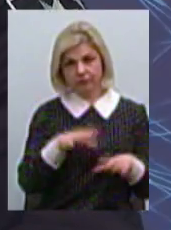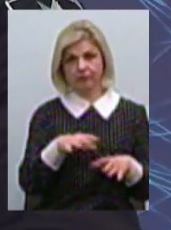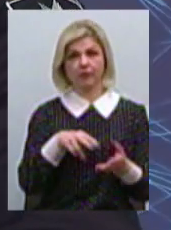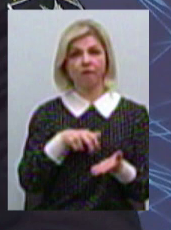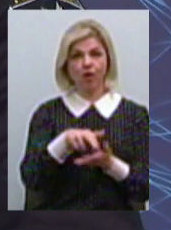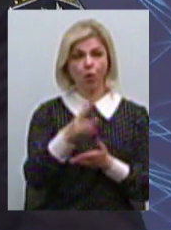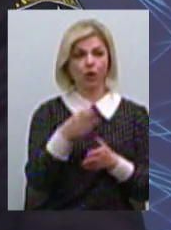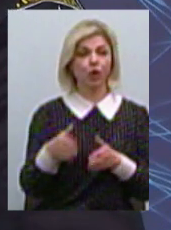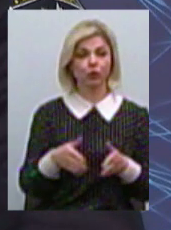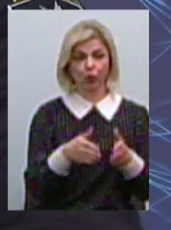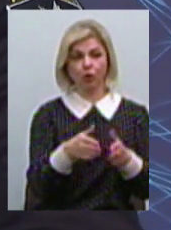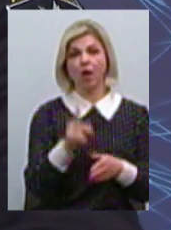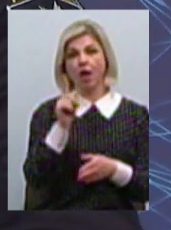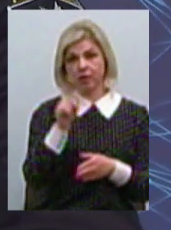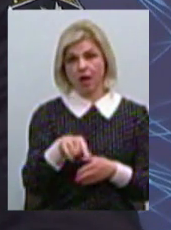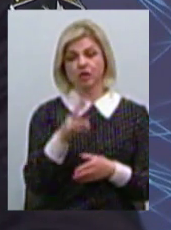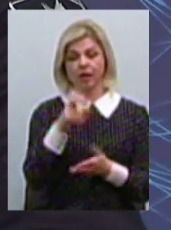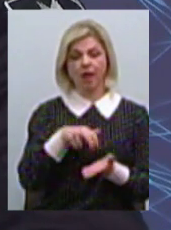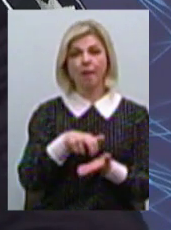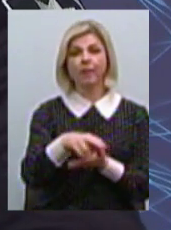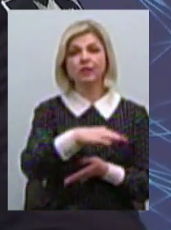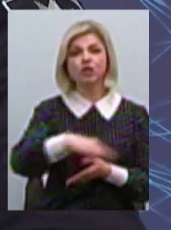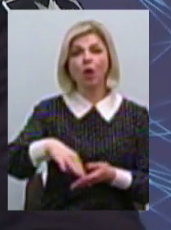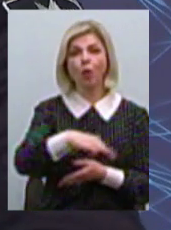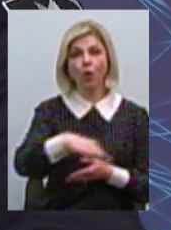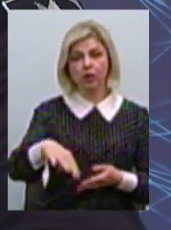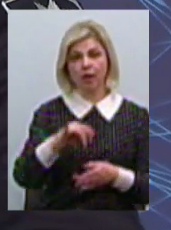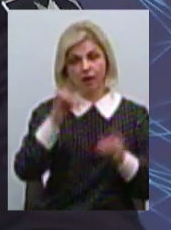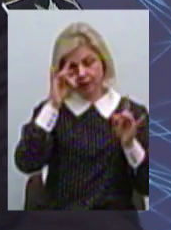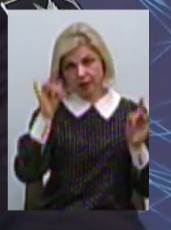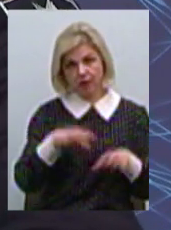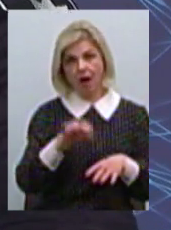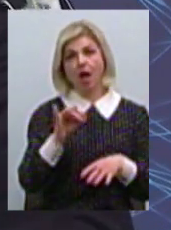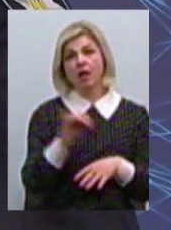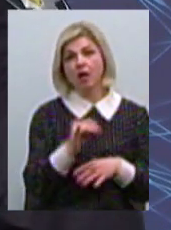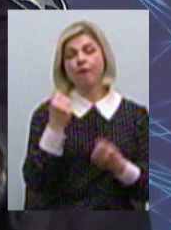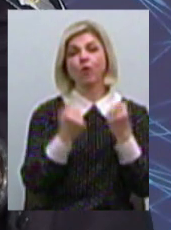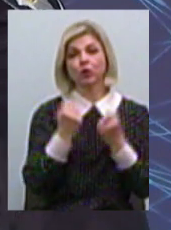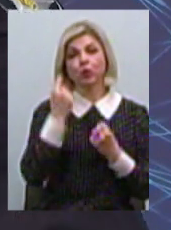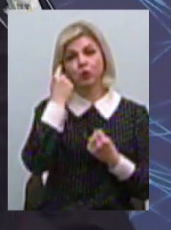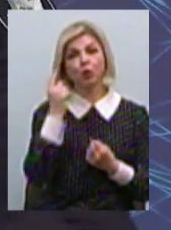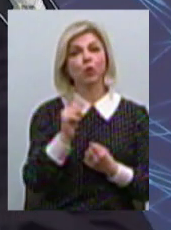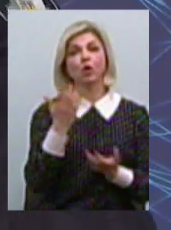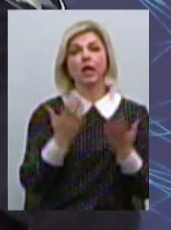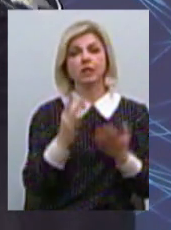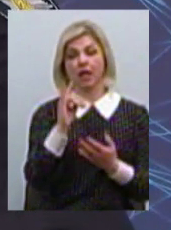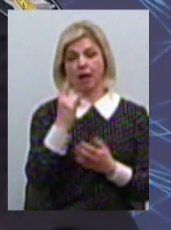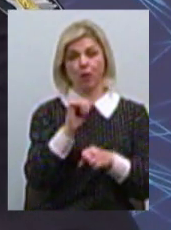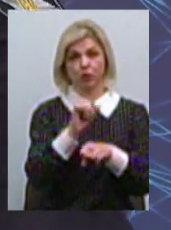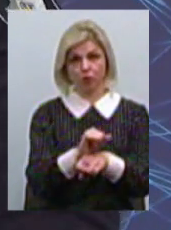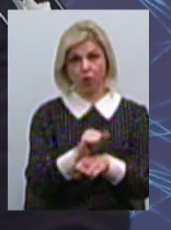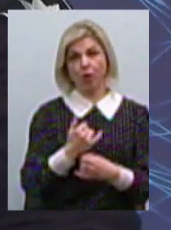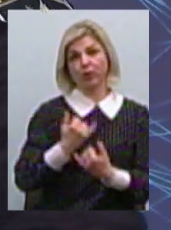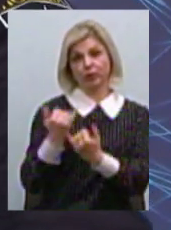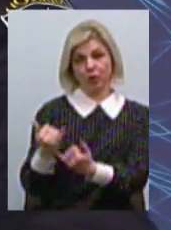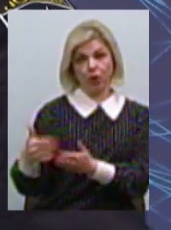проїжджу частину, навіть на пішохідну дорожку, але зненацька. І водій, який думає, що якщо дитина зупинилась, вона дасть йому дорогу,